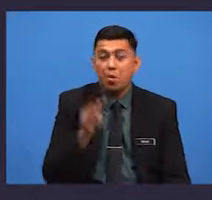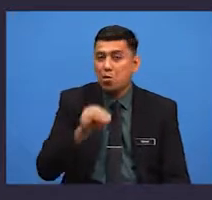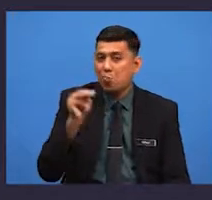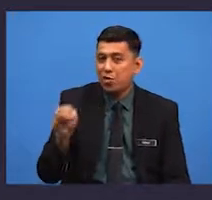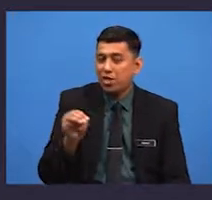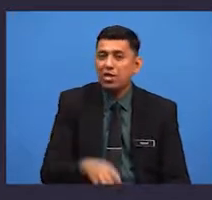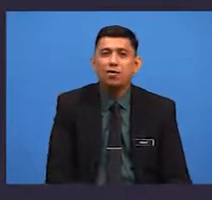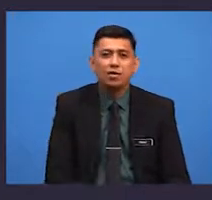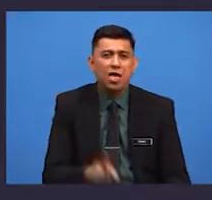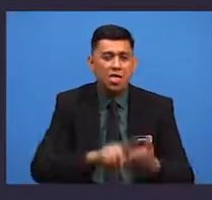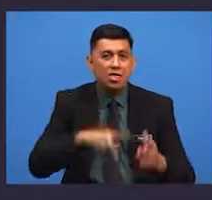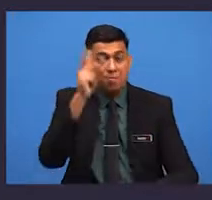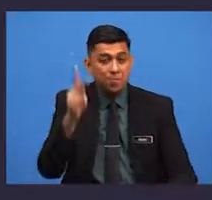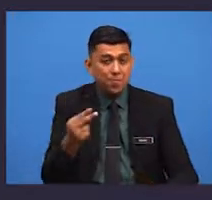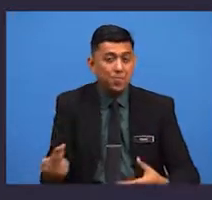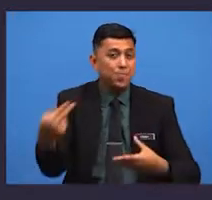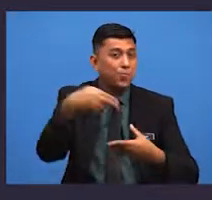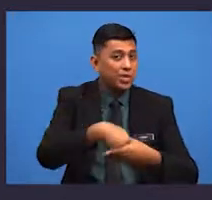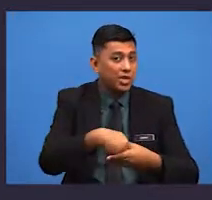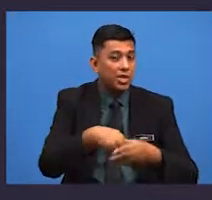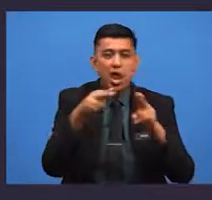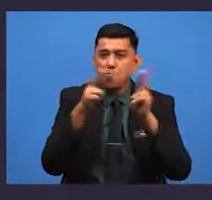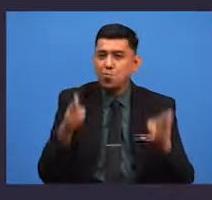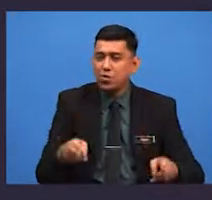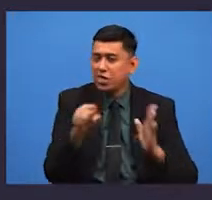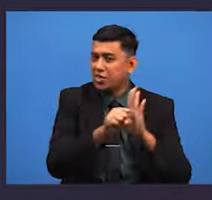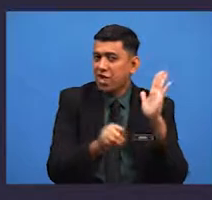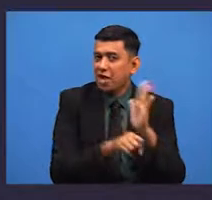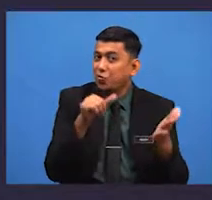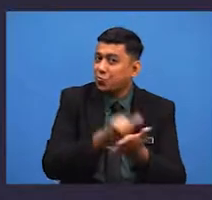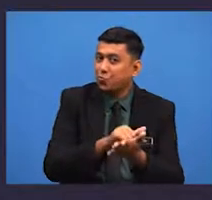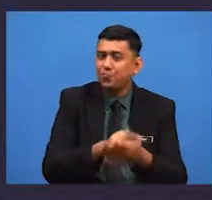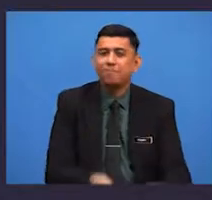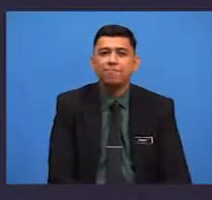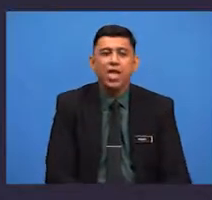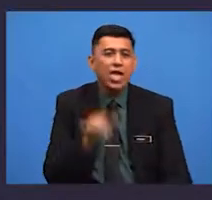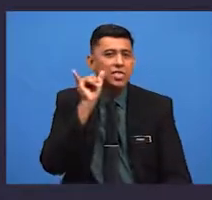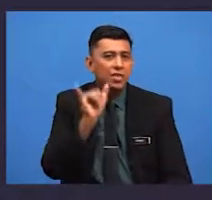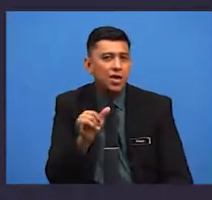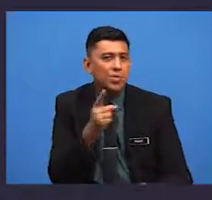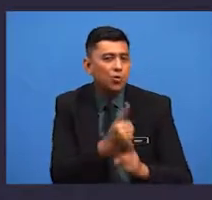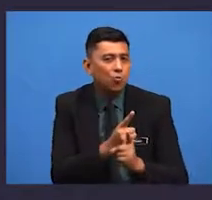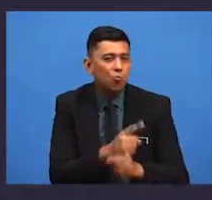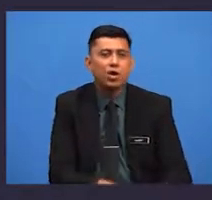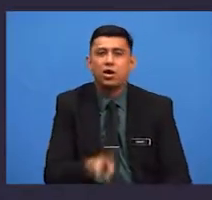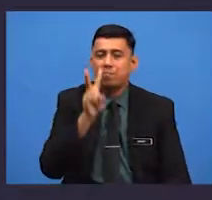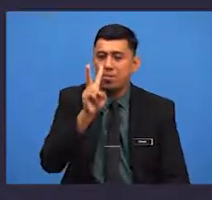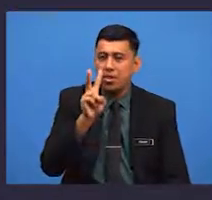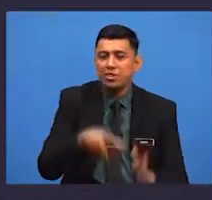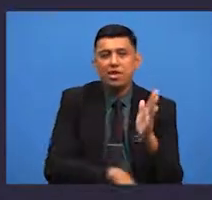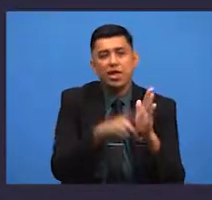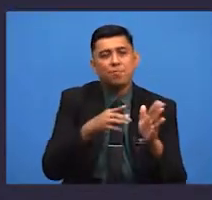Murid-murid, apakah hasil bagi pengujian syarat itu? Ya, betul. 2